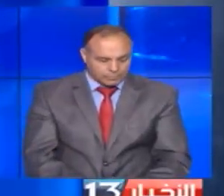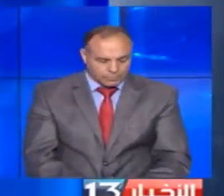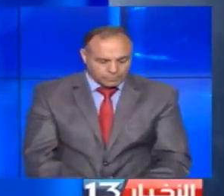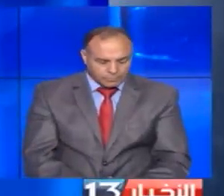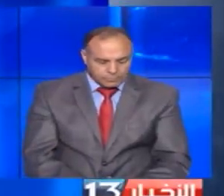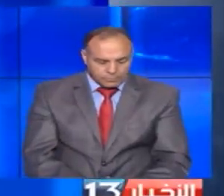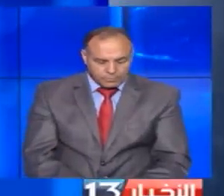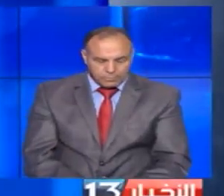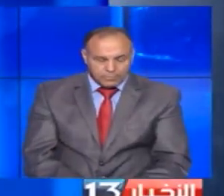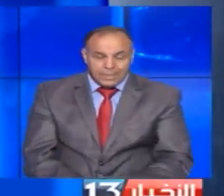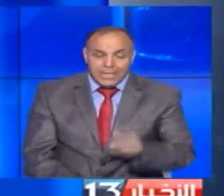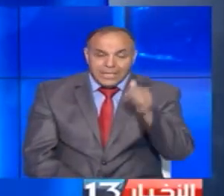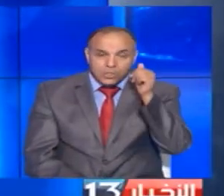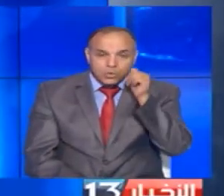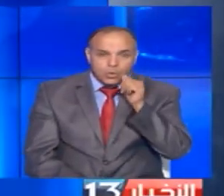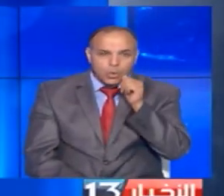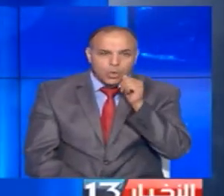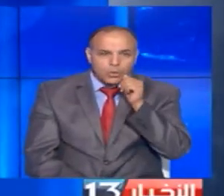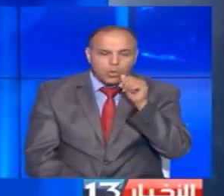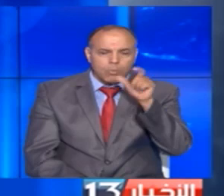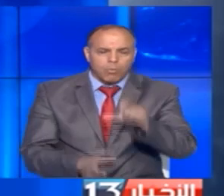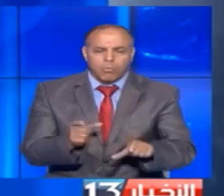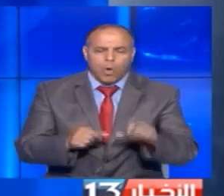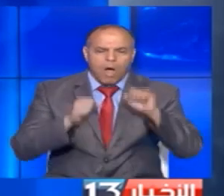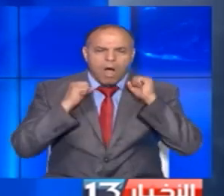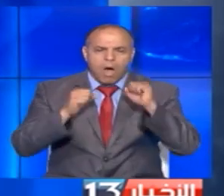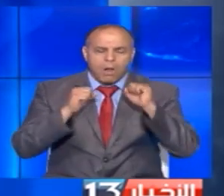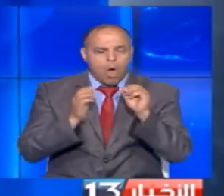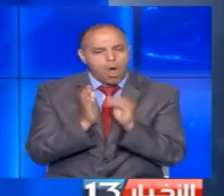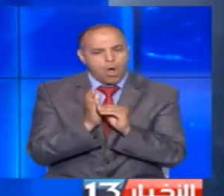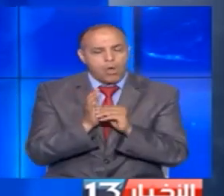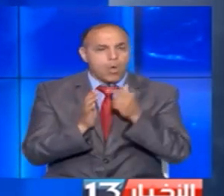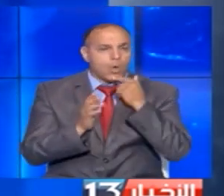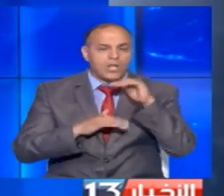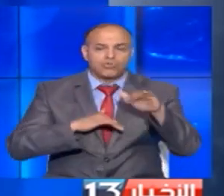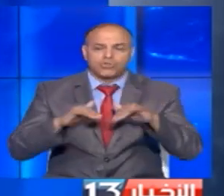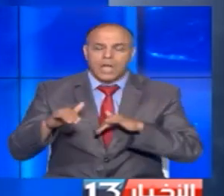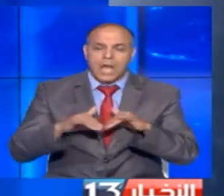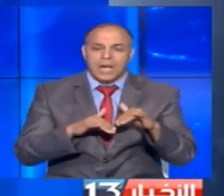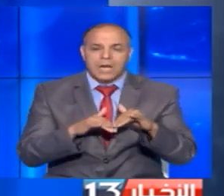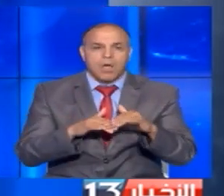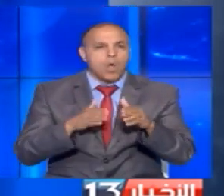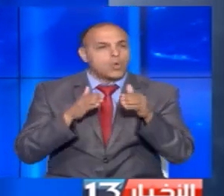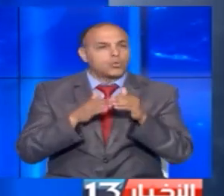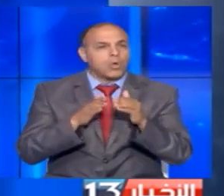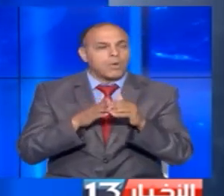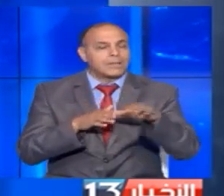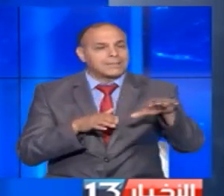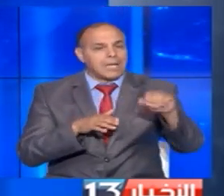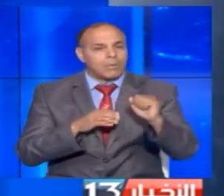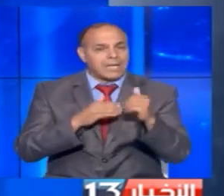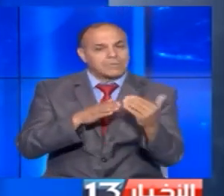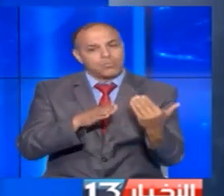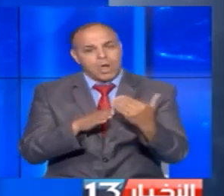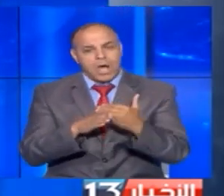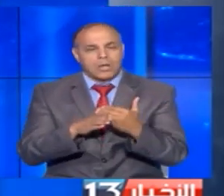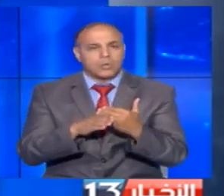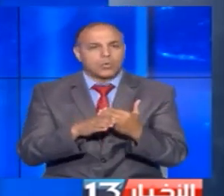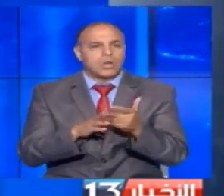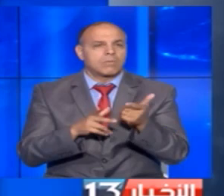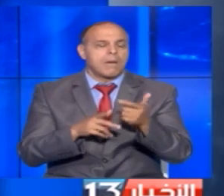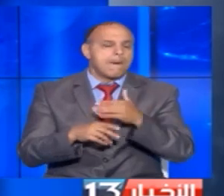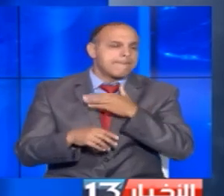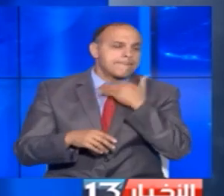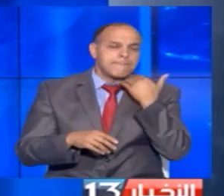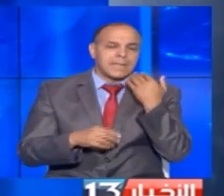وفي السودان خرج المحتجون مجددا الى الشوارع تلبيه لدعوه المعارضه و تنديدا بمقتل